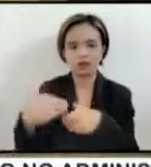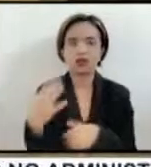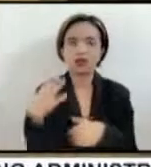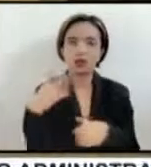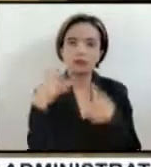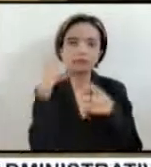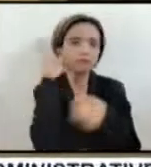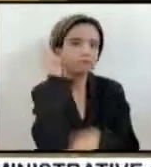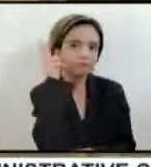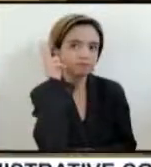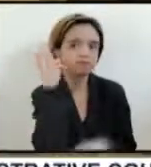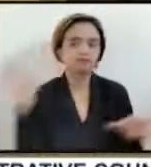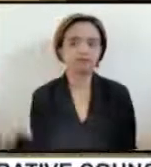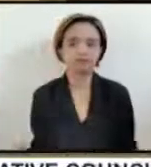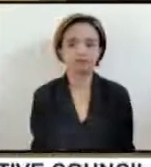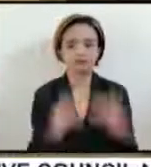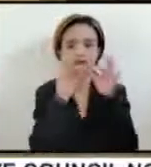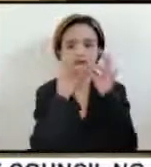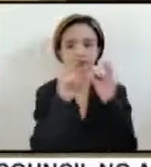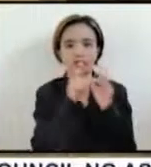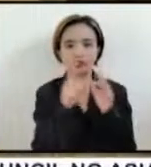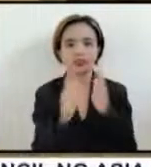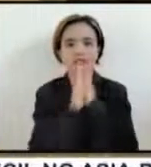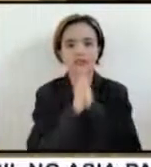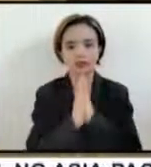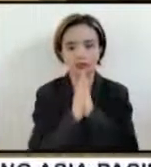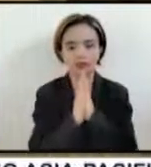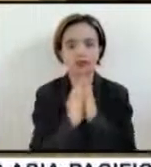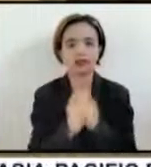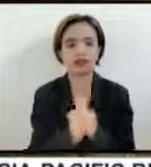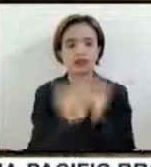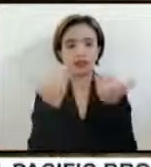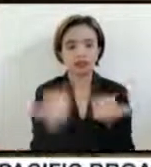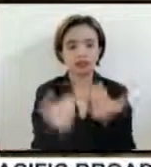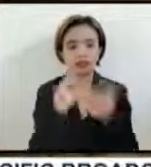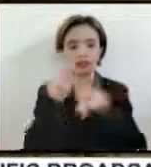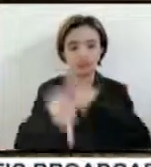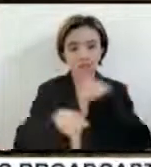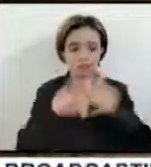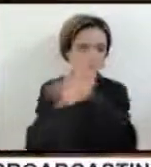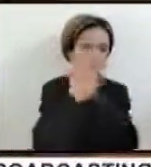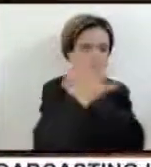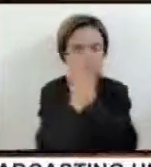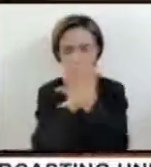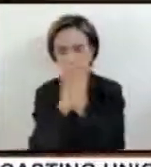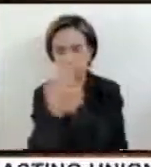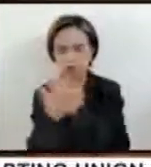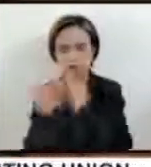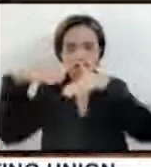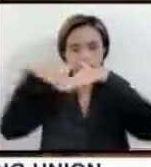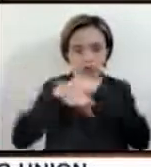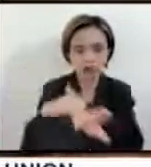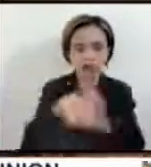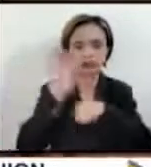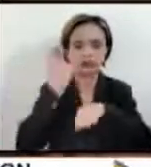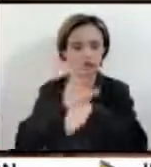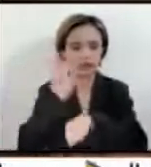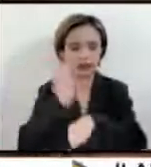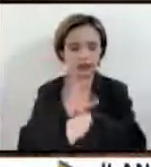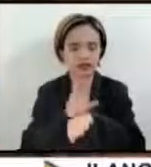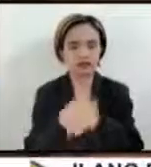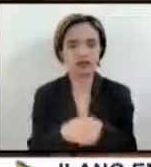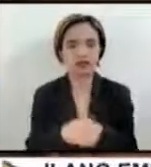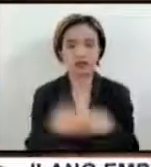at taimtim na nagdarasal. Siksika naman ang mga tao sa mga dadaan ng papasok ng simbahan. Wala ng social